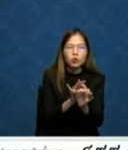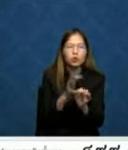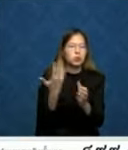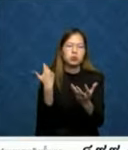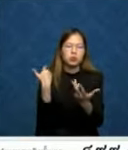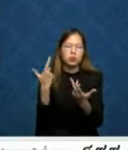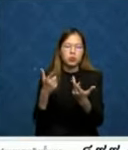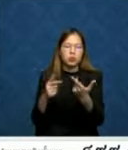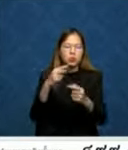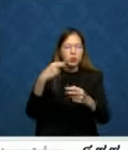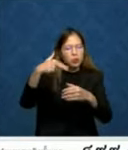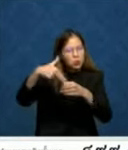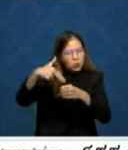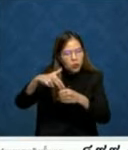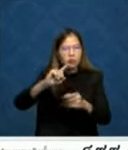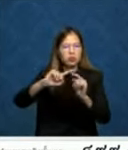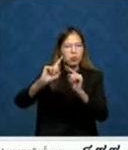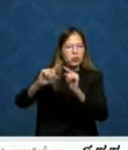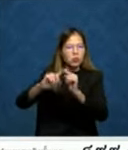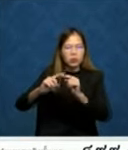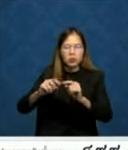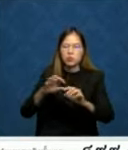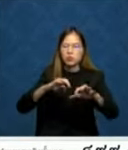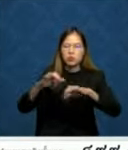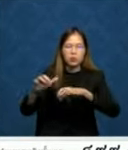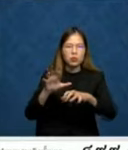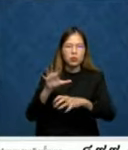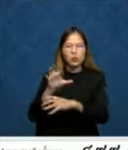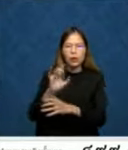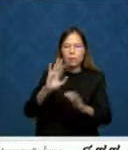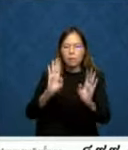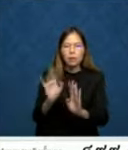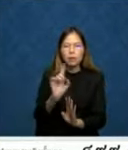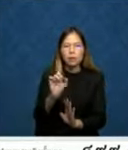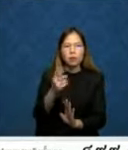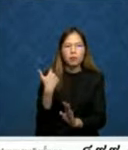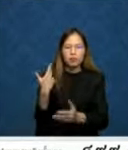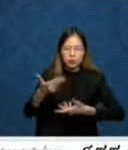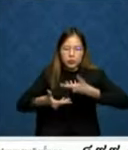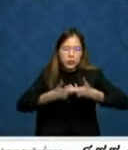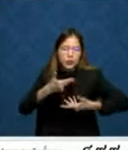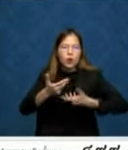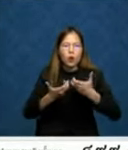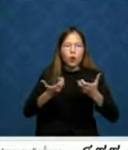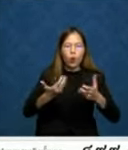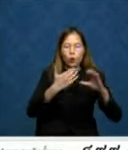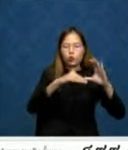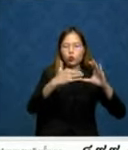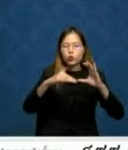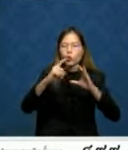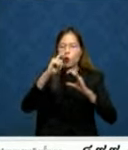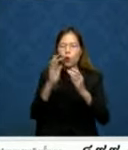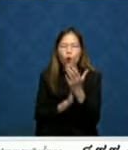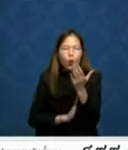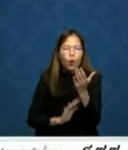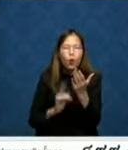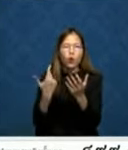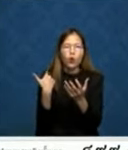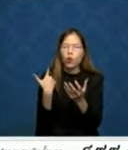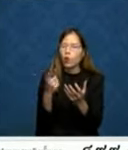งานจำกัดทางเลือกของเราอย่างไรตลาดค้าปลีกค้าส่งของไทยก็เป็นหนึ่งในตลาดที่มีการกระ